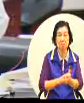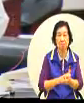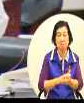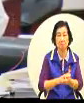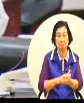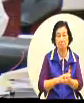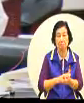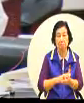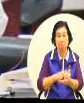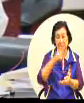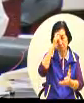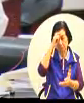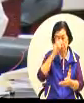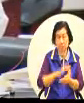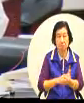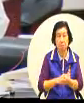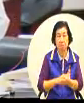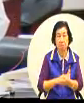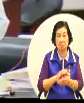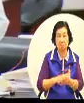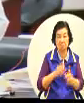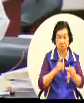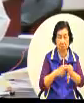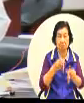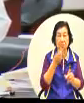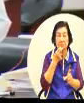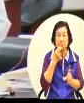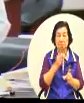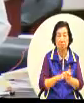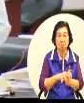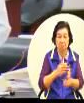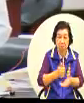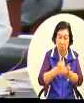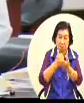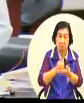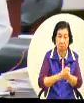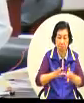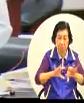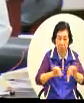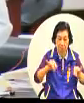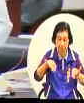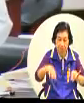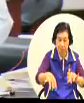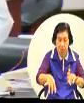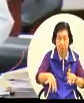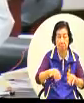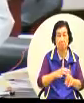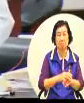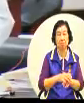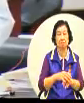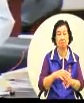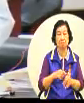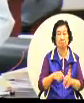能够尊重地方的意见，因为生态大浩劫